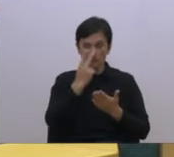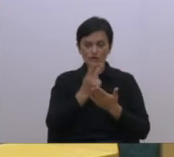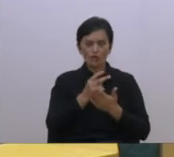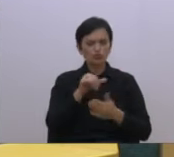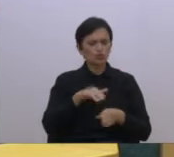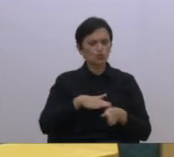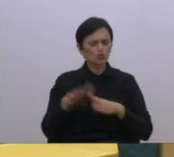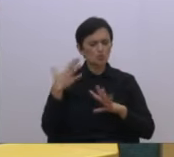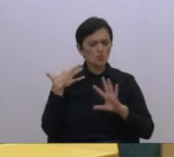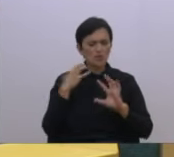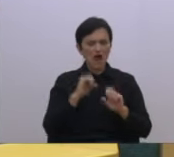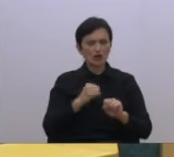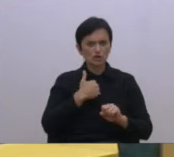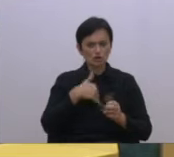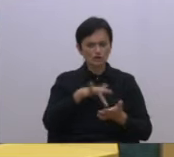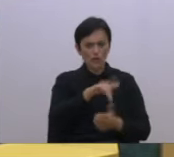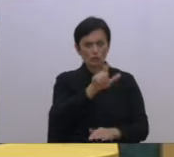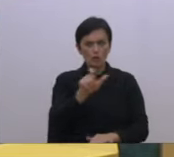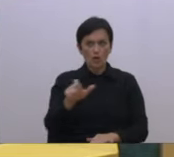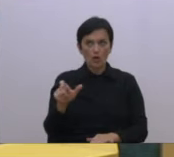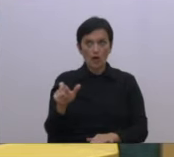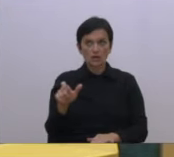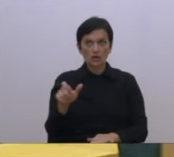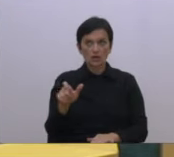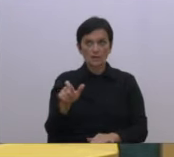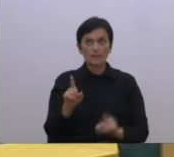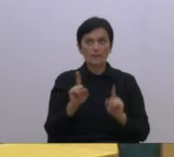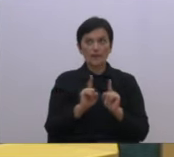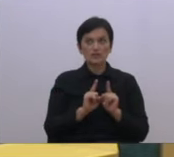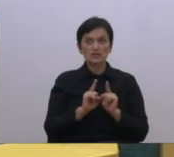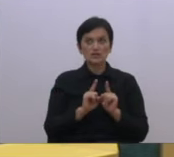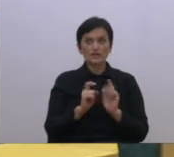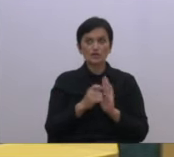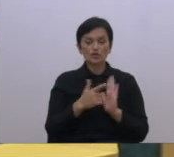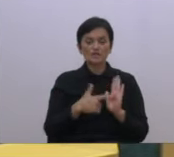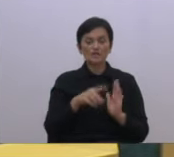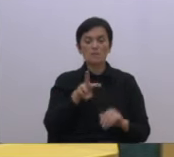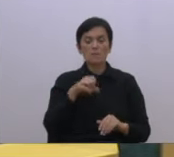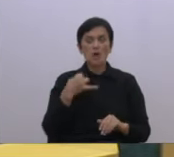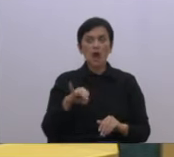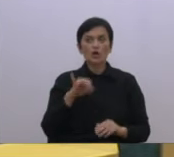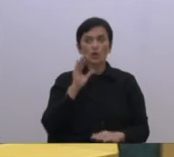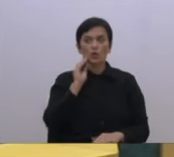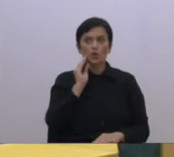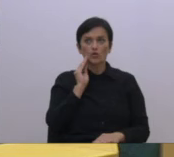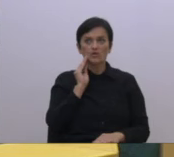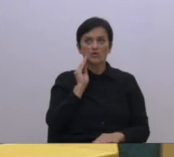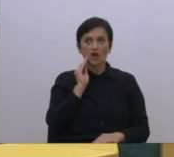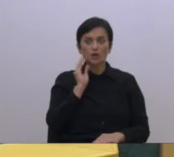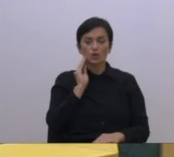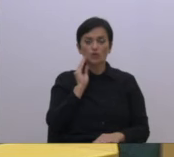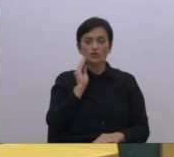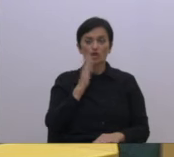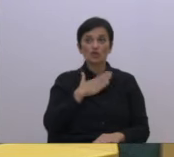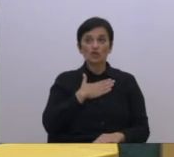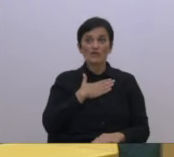სრული მხარდაჭერა ჩვენი მოქალაქეების, ისევე 17 მაისს, როდესაც როდესაც